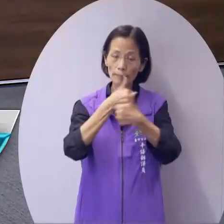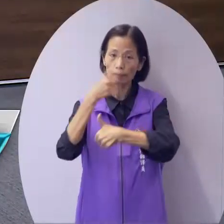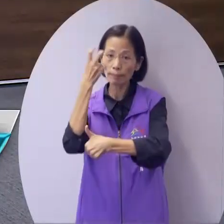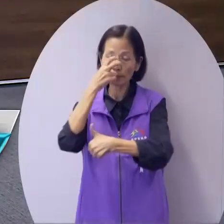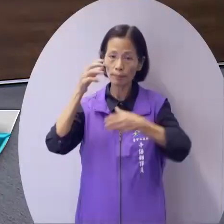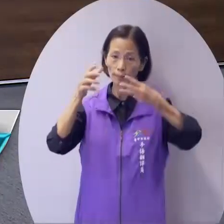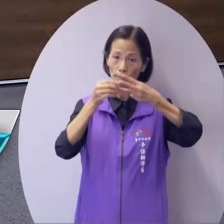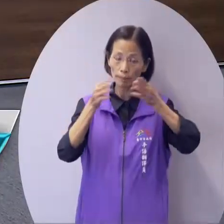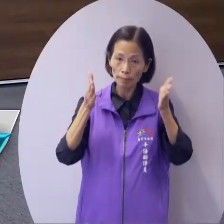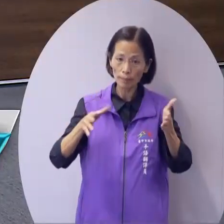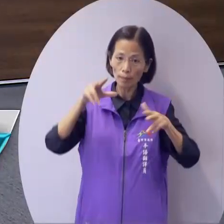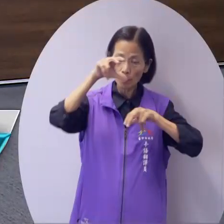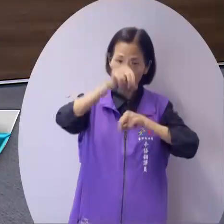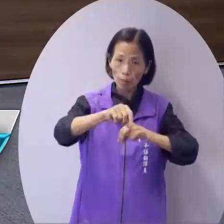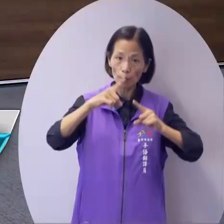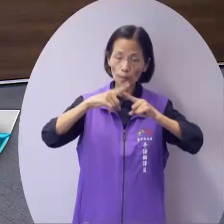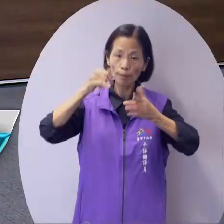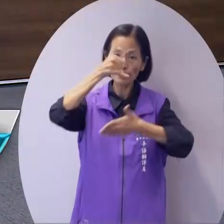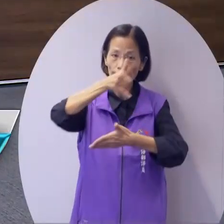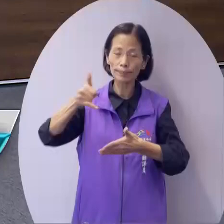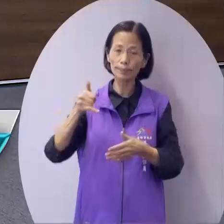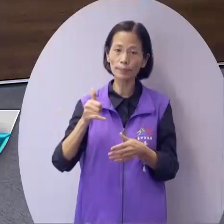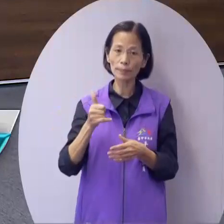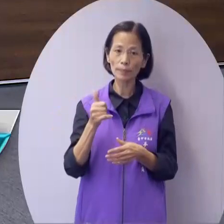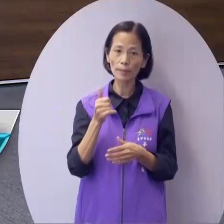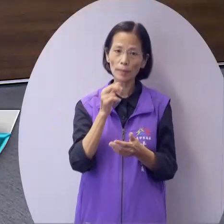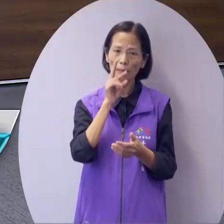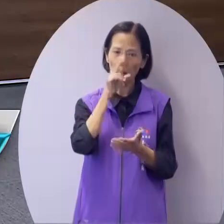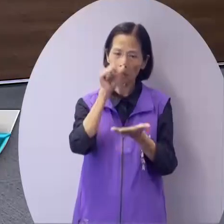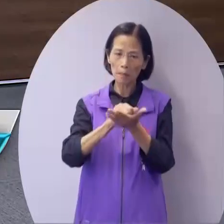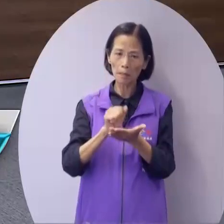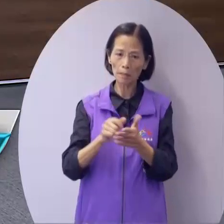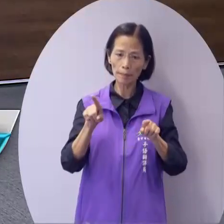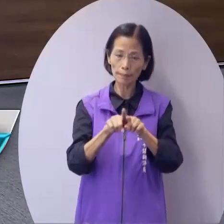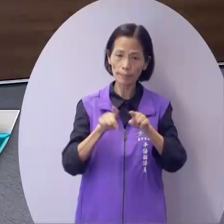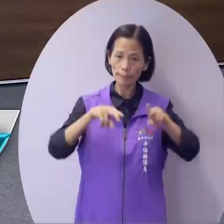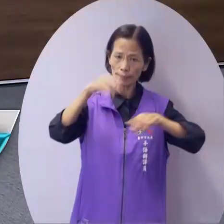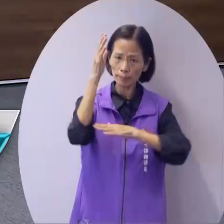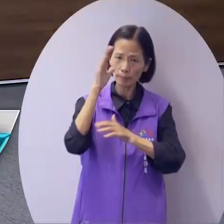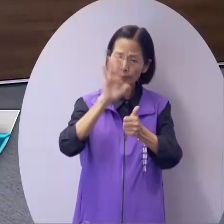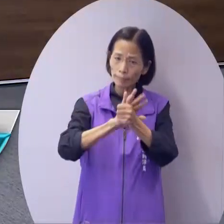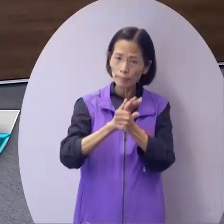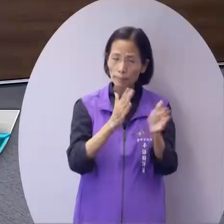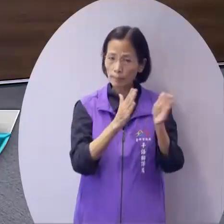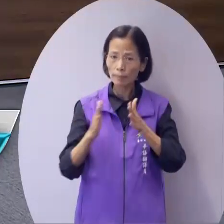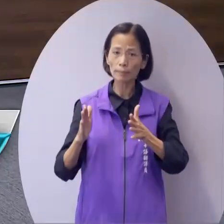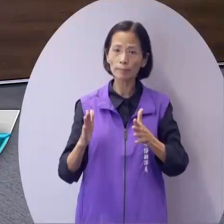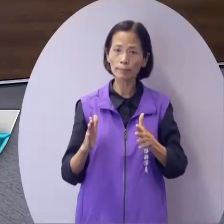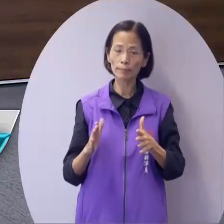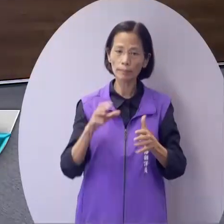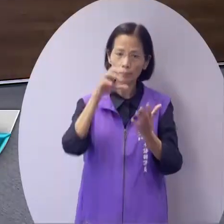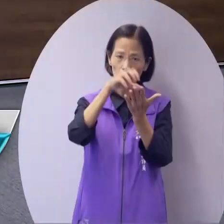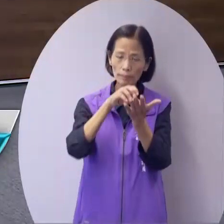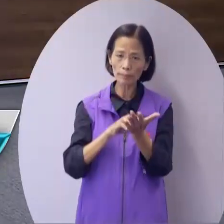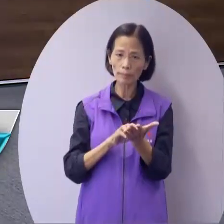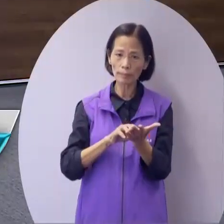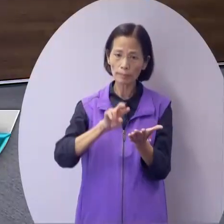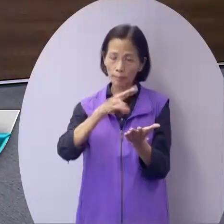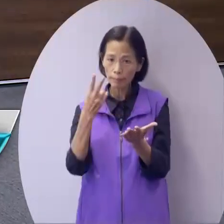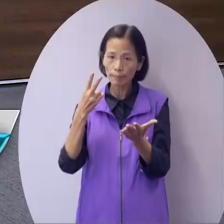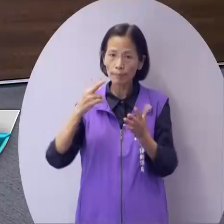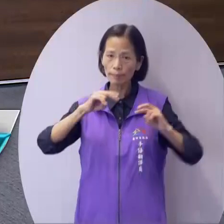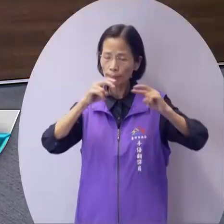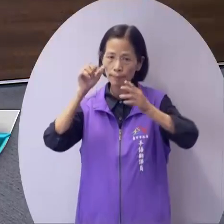三期的约用人员，物职为一般行政助理。那拟请文字刊物修